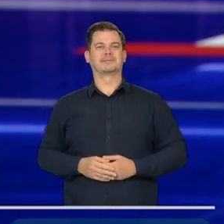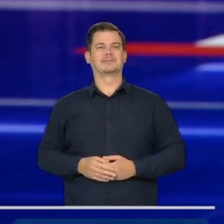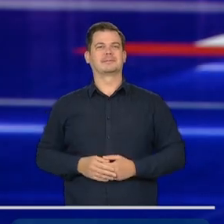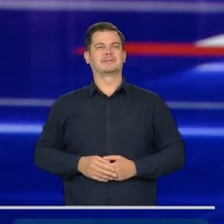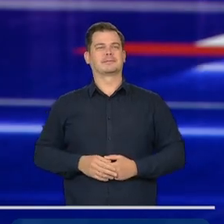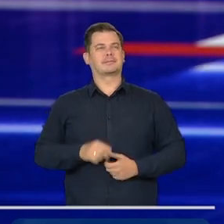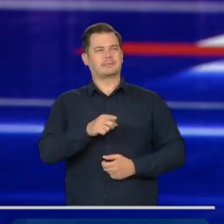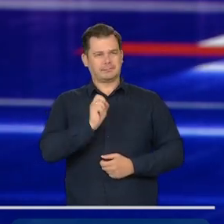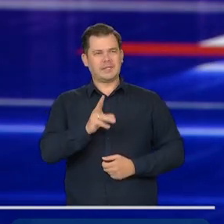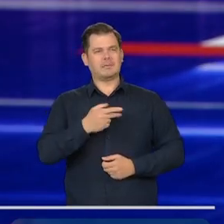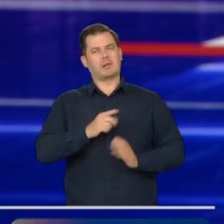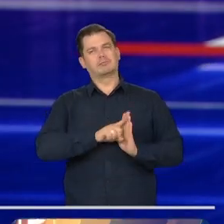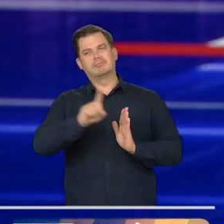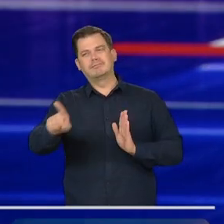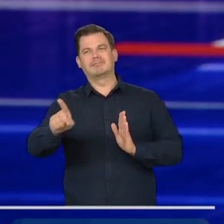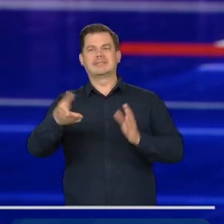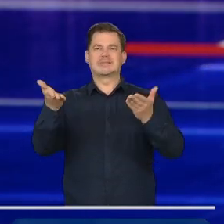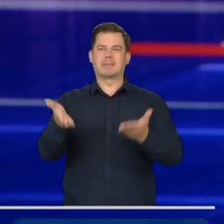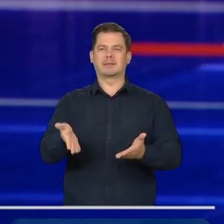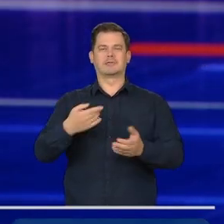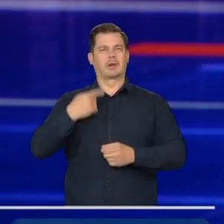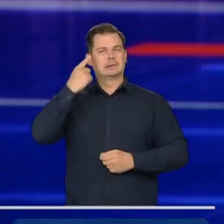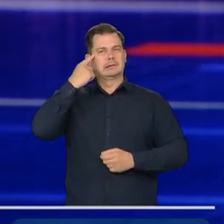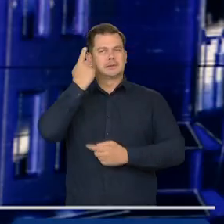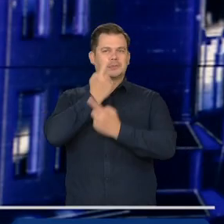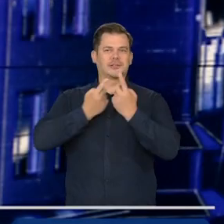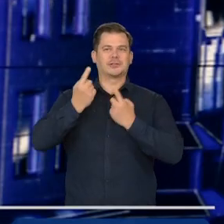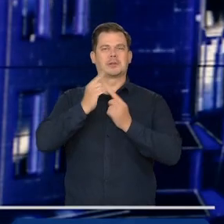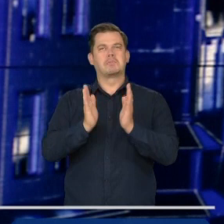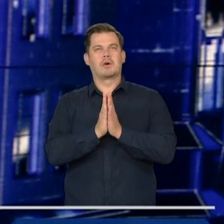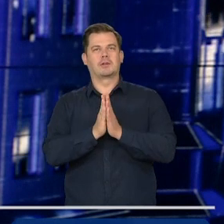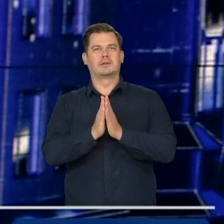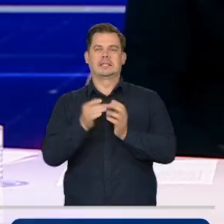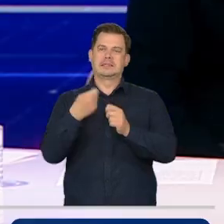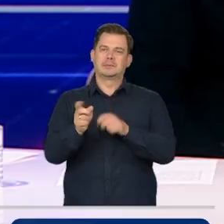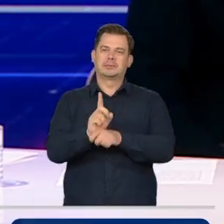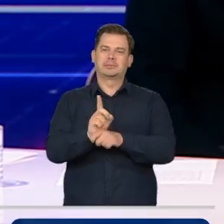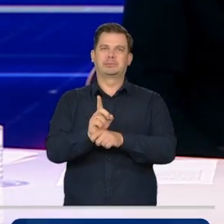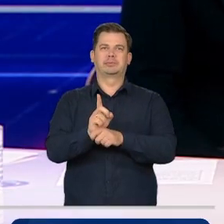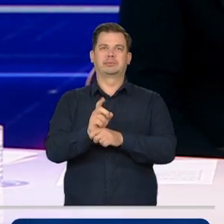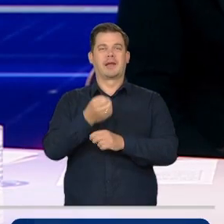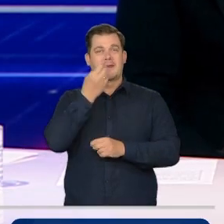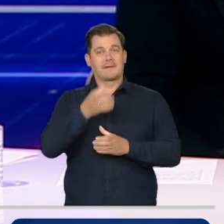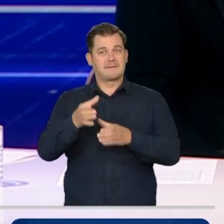My przychodzimy na cmentarze, rozpamiętujemy, modlimy się, zapalamy znicze, kładziemy kwiaty.